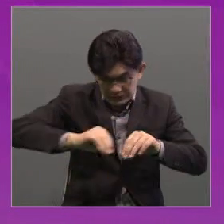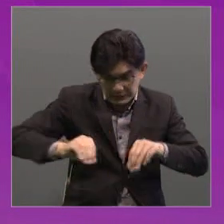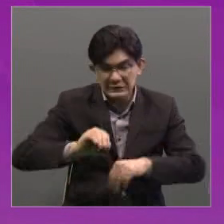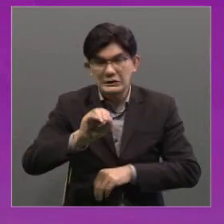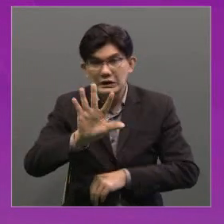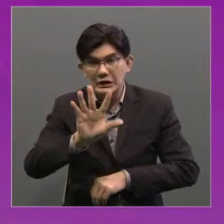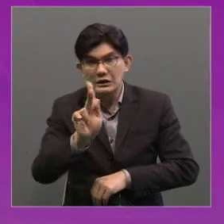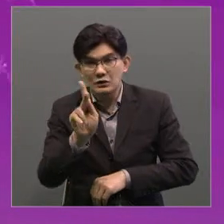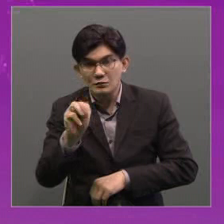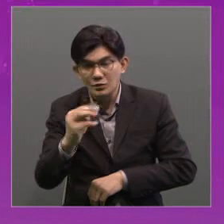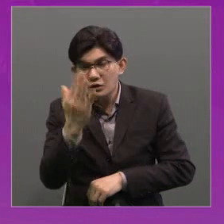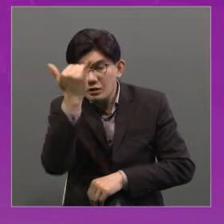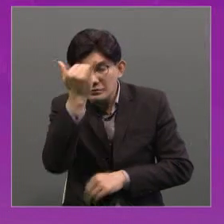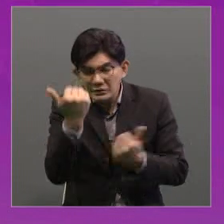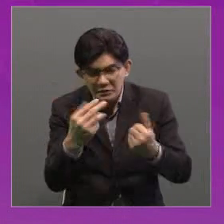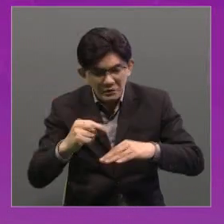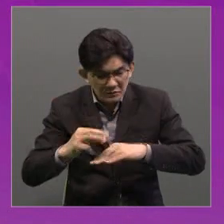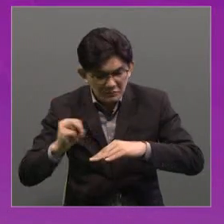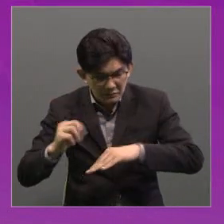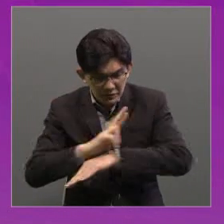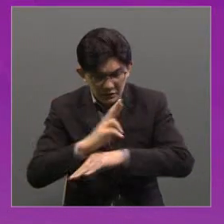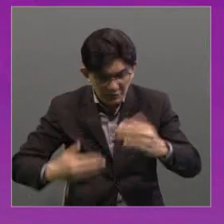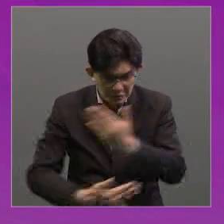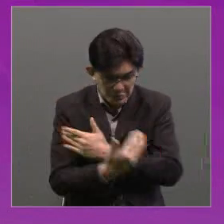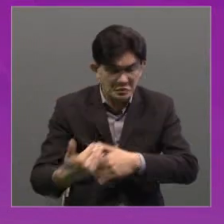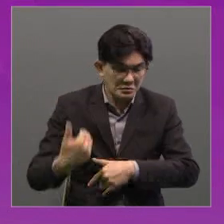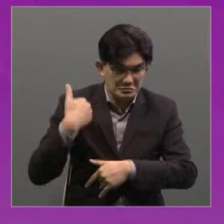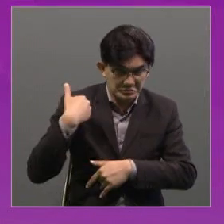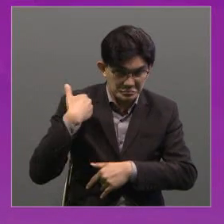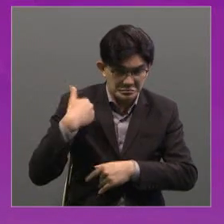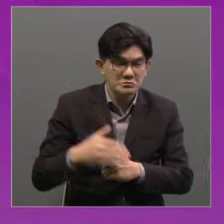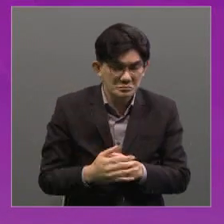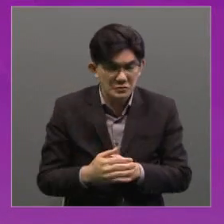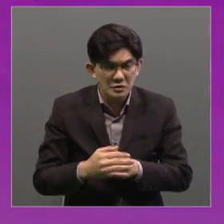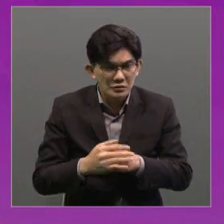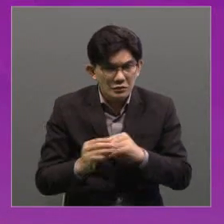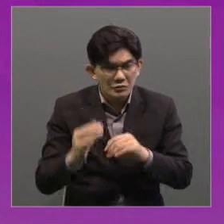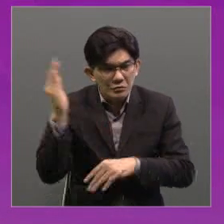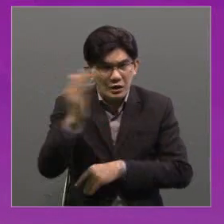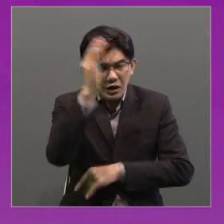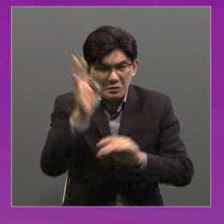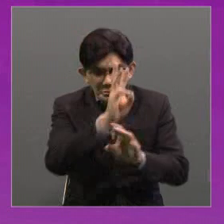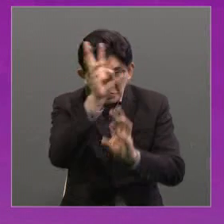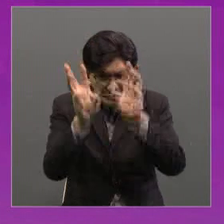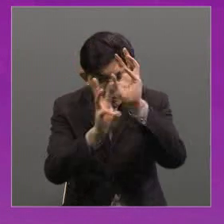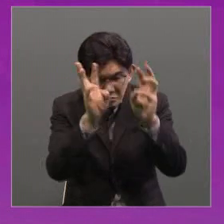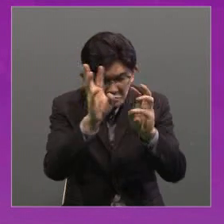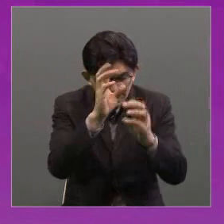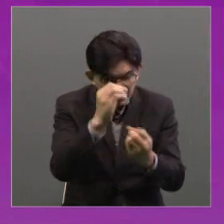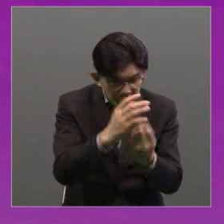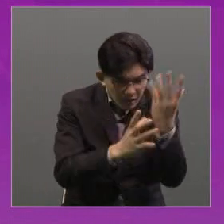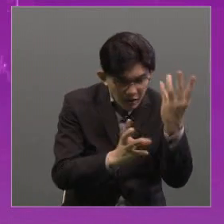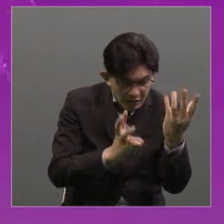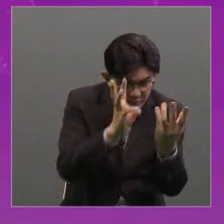ซีเซียมเป็นสารก่อมะเร็งซึ่งมันอาจจะมีหลุดออกไปในอากาศไปสู่พืชสูบผัก